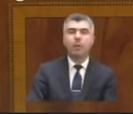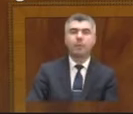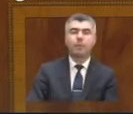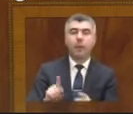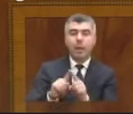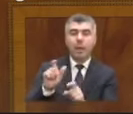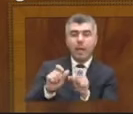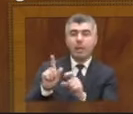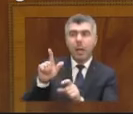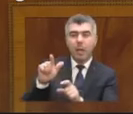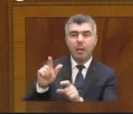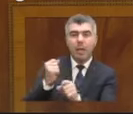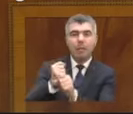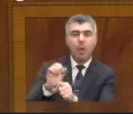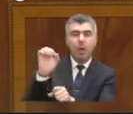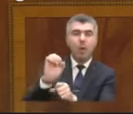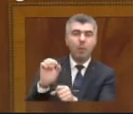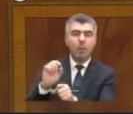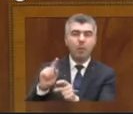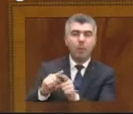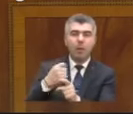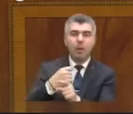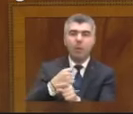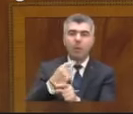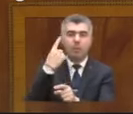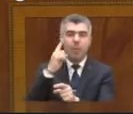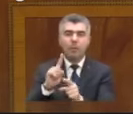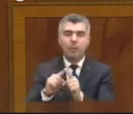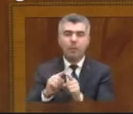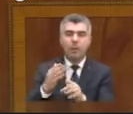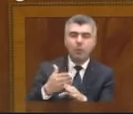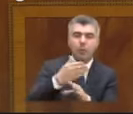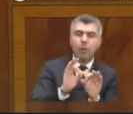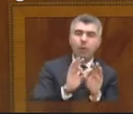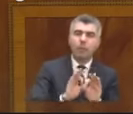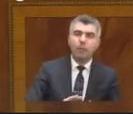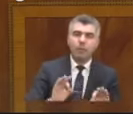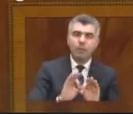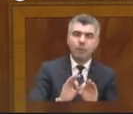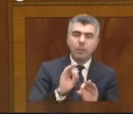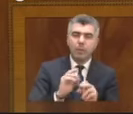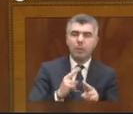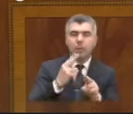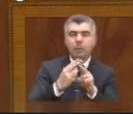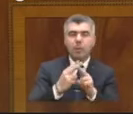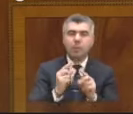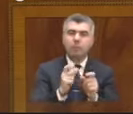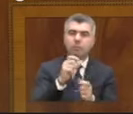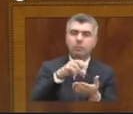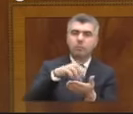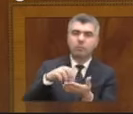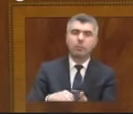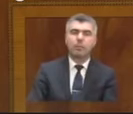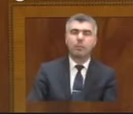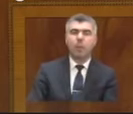برا واللي يستحقوا وما عارفينش كيفاش يديروا باش يدخلوا، خصو يمشي ويتقيد في واحد المنطقه، انا